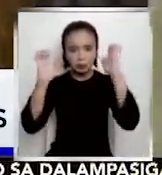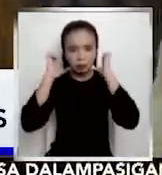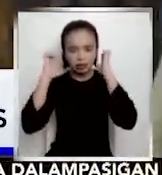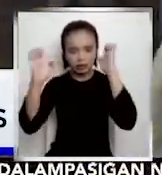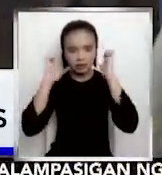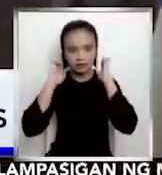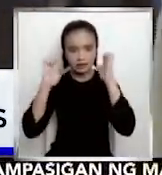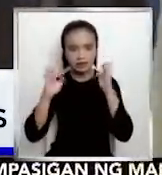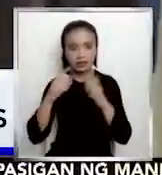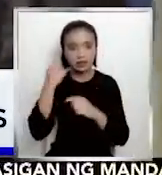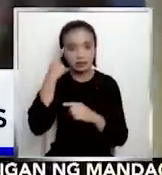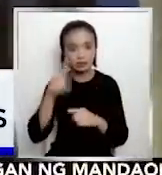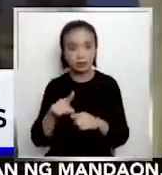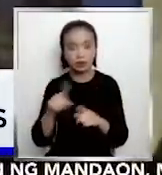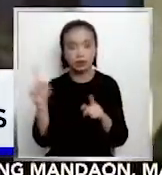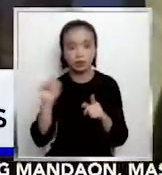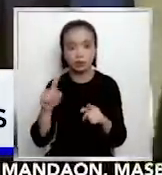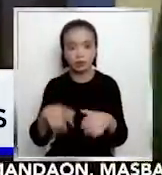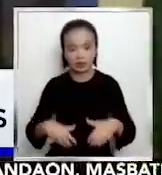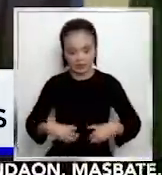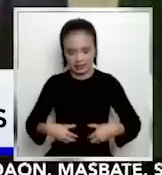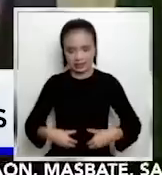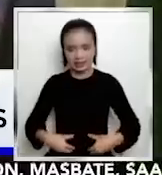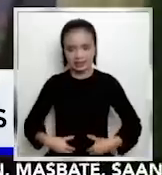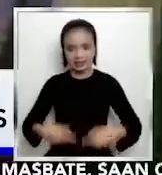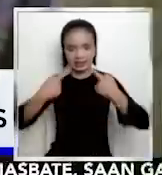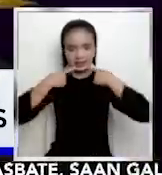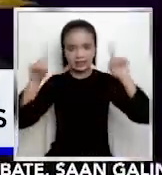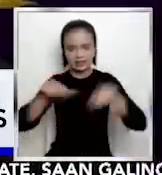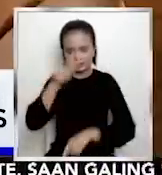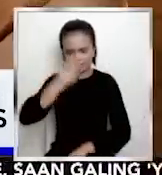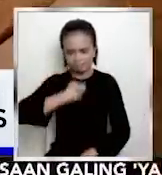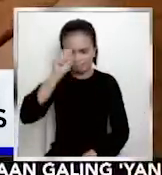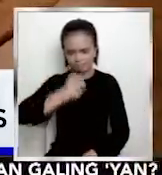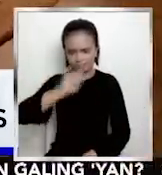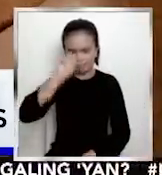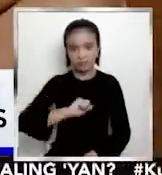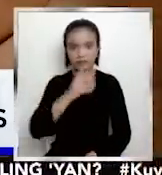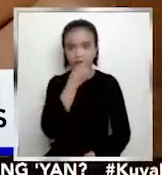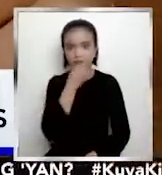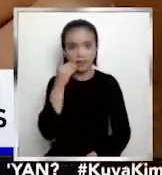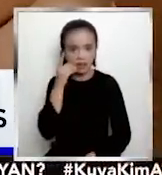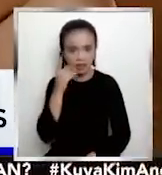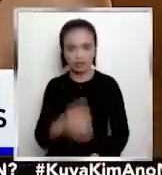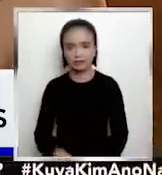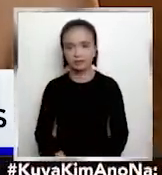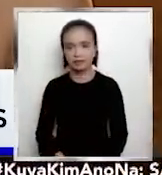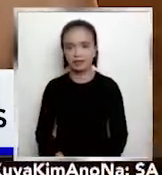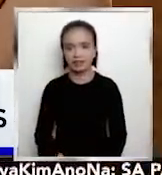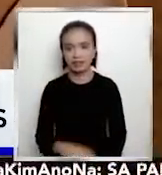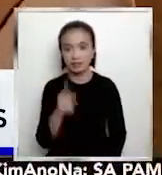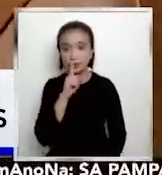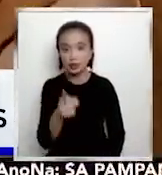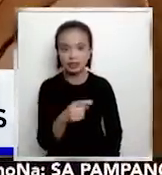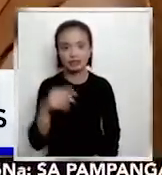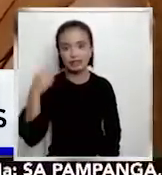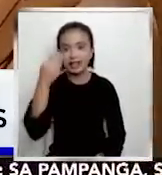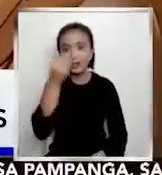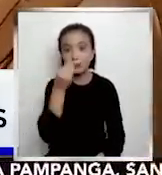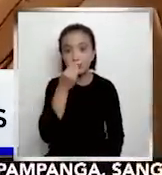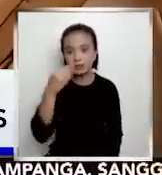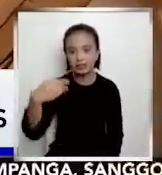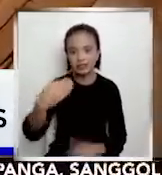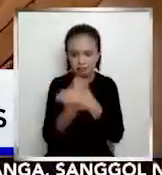para ma-achieve ang abs. Tiis kung tiis din daw siya sa kanyang diet. Pero papawala kumain pandesal. Gusto ko kumain